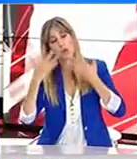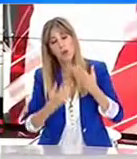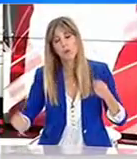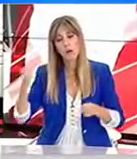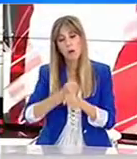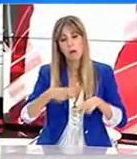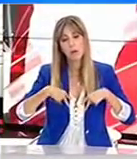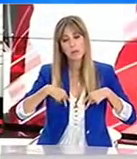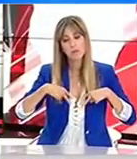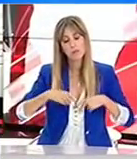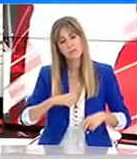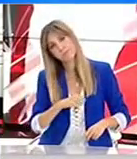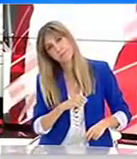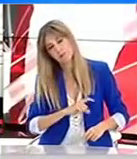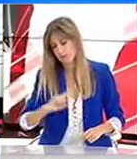από τις αντιδράσεις.